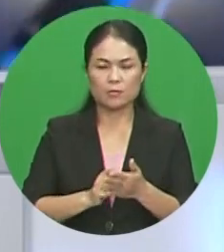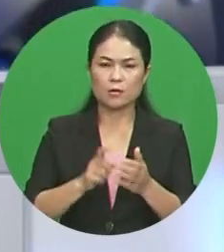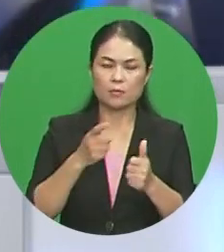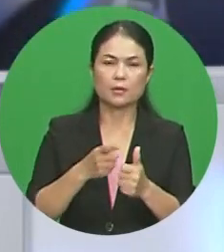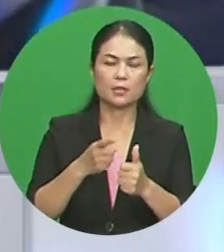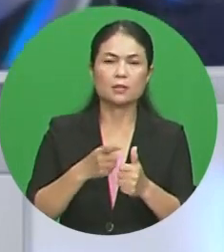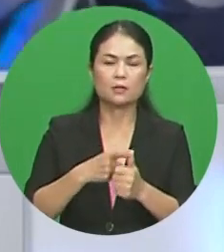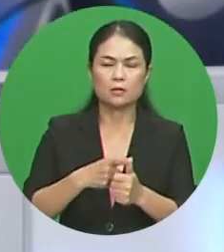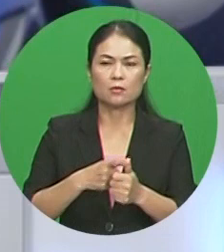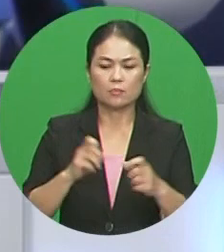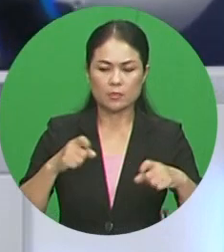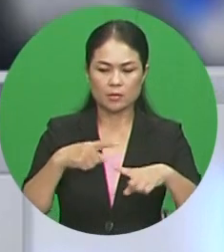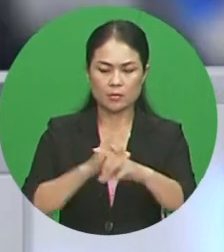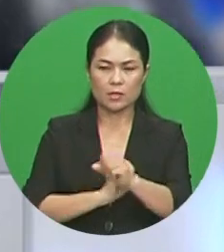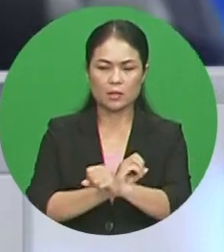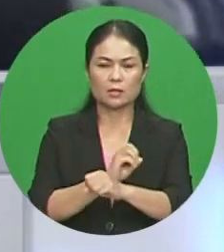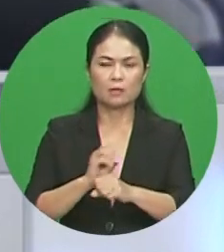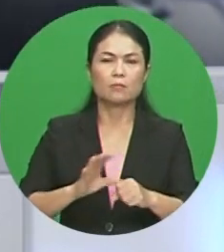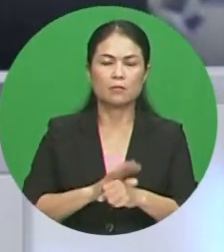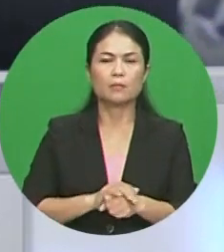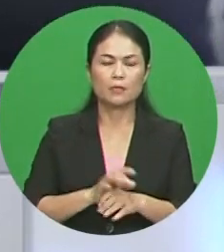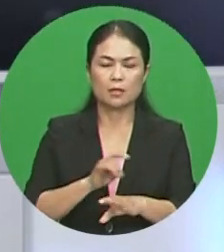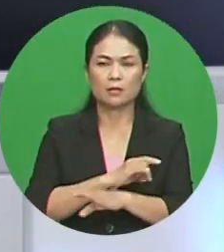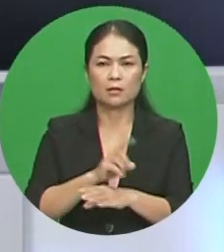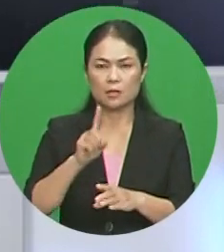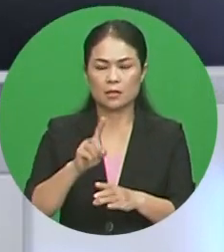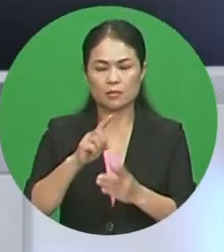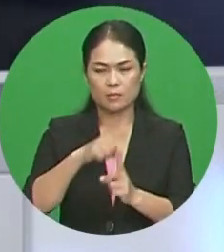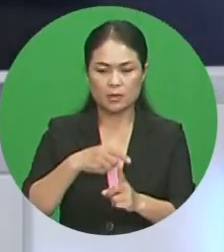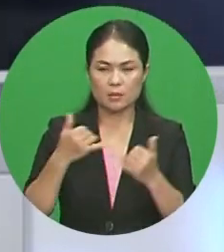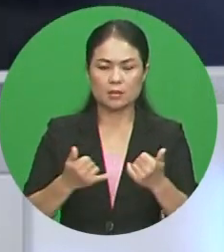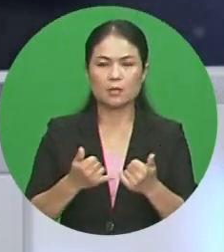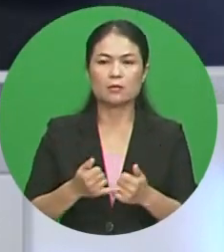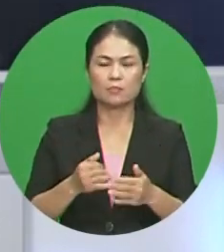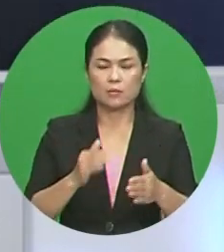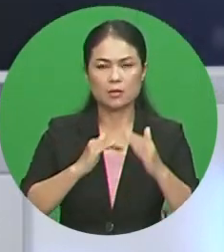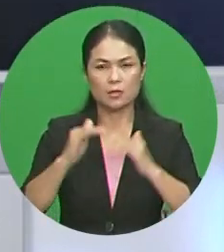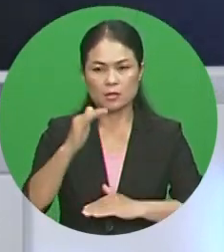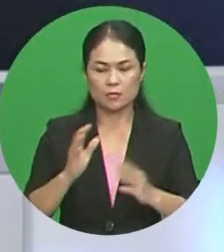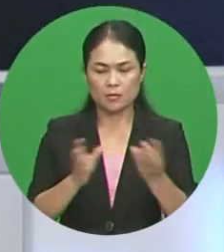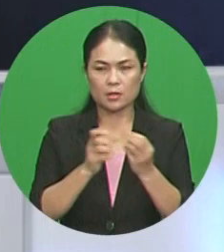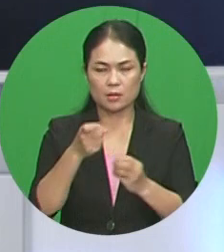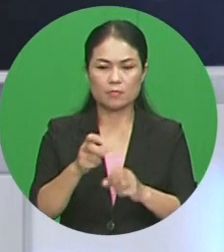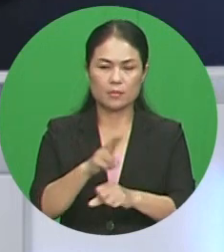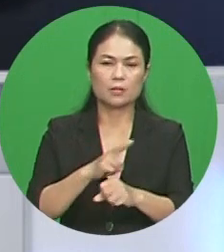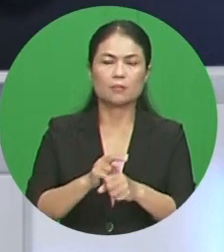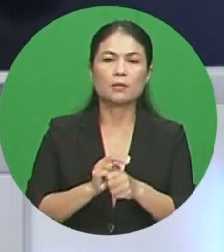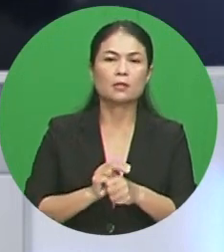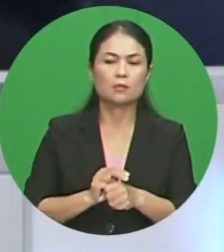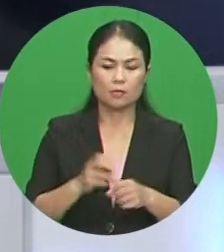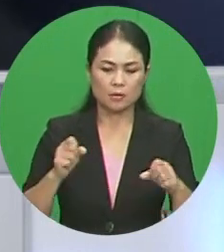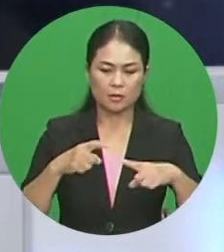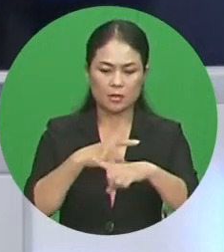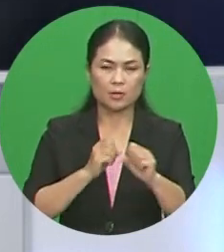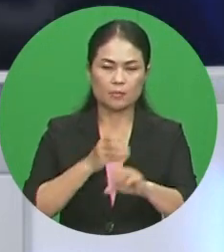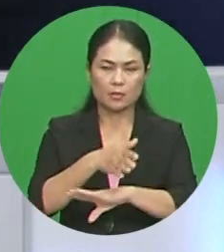បូងដោយសារតែវីរុស COVID-19 ក្នុងរយៈពេល1ខែនេះដែលបង្កើនឲ្យចំនួនអ្នកស្លាប់ថ្នាក់ជាតិដោយសារតែមេរោគឆ្ល